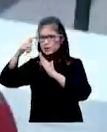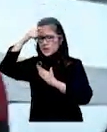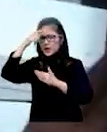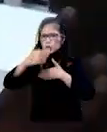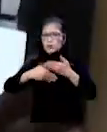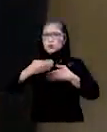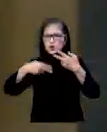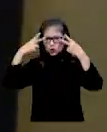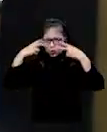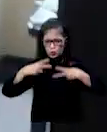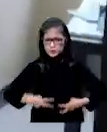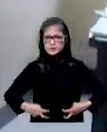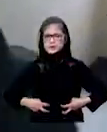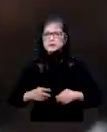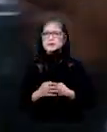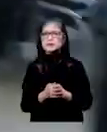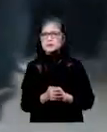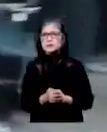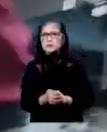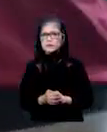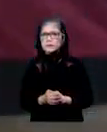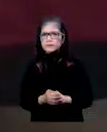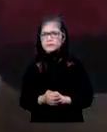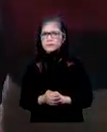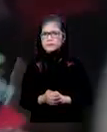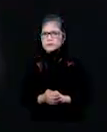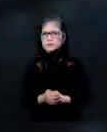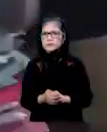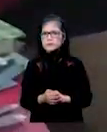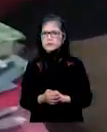otopsi. Dari Pandeglang, Banten, Iskandar Nasution, iNews, melaporkan.